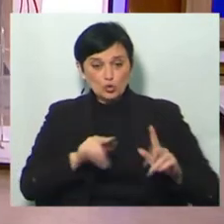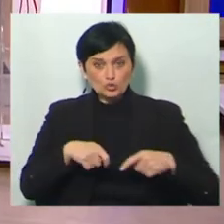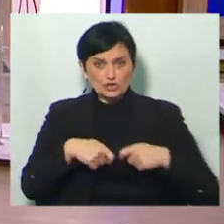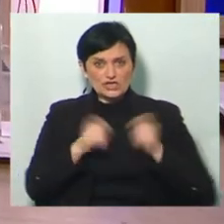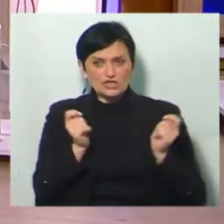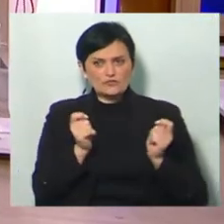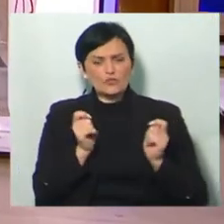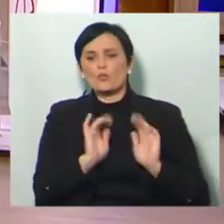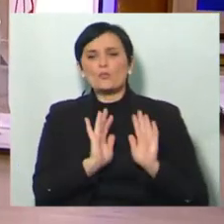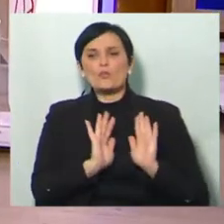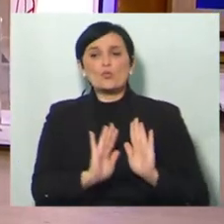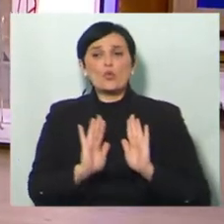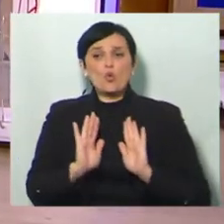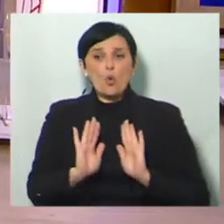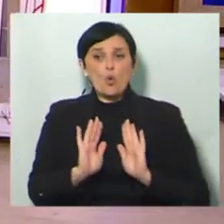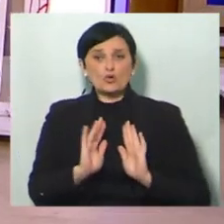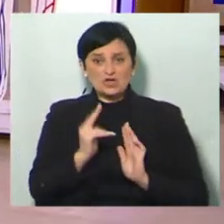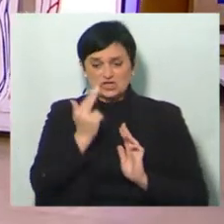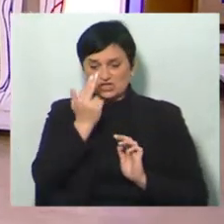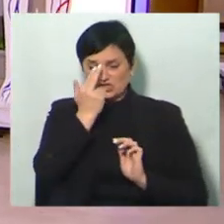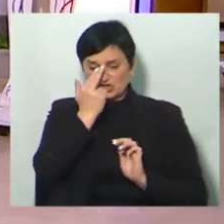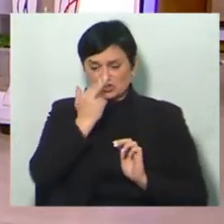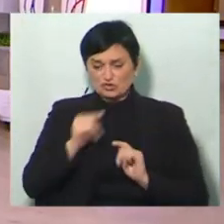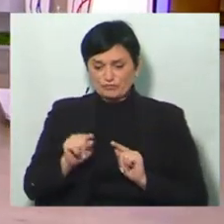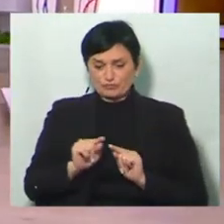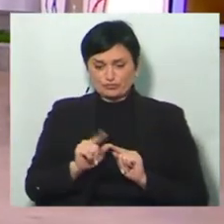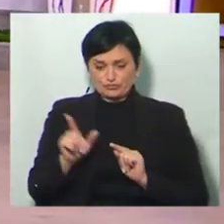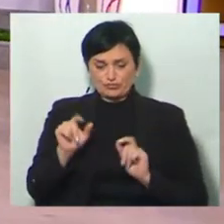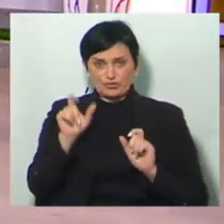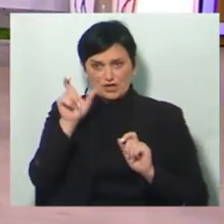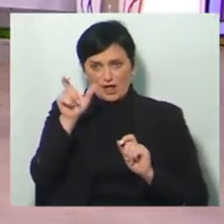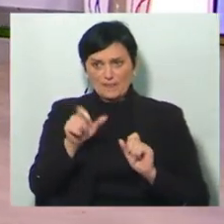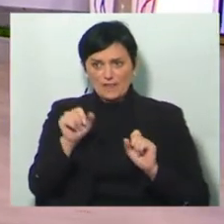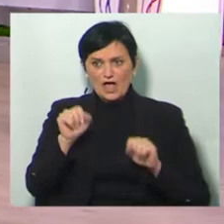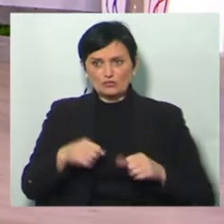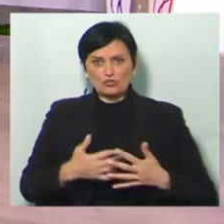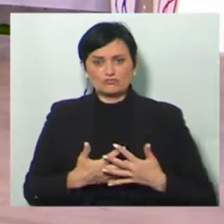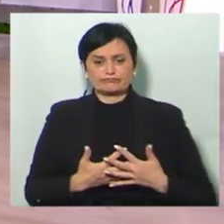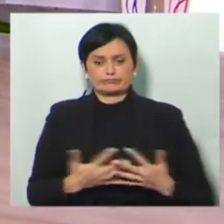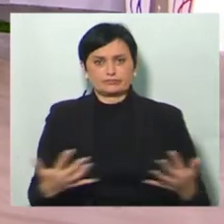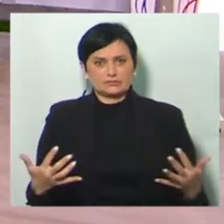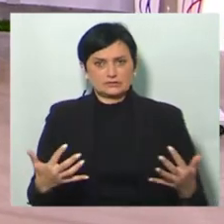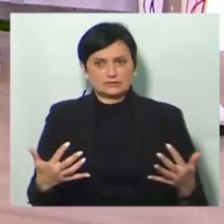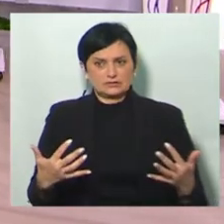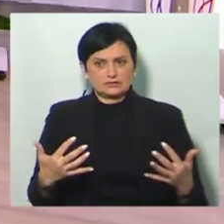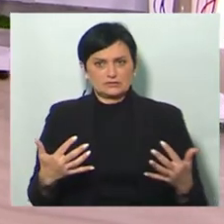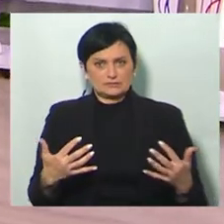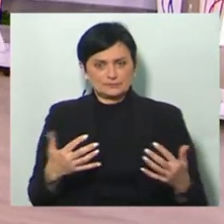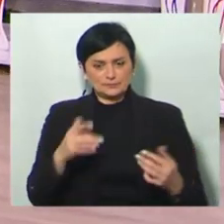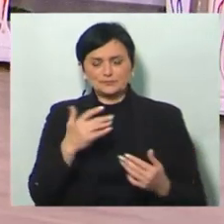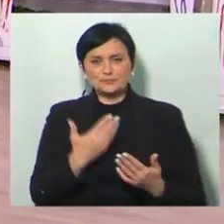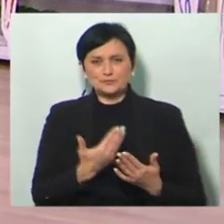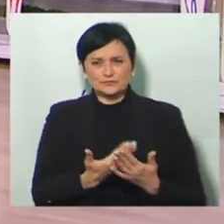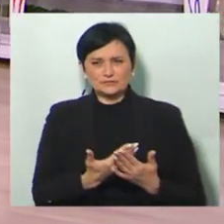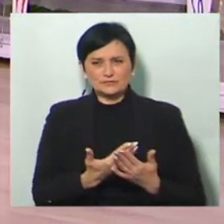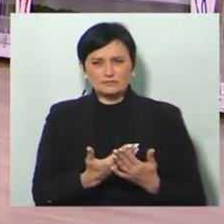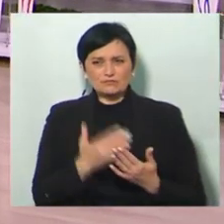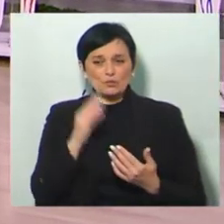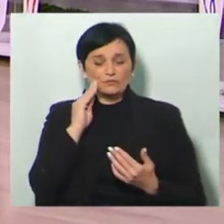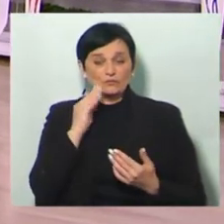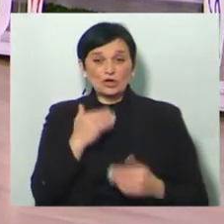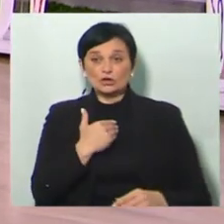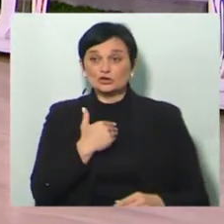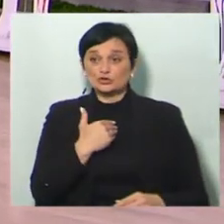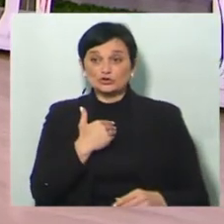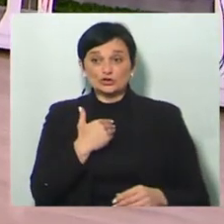შედეგადაც მხოლოდ და მხოლოდ ამჩვევის გამო ადამიანმა შეიძლება ჭარბი წონა და სიმსუქნე დააგროვოს. Წარმოგიდგენიათ, როდესაც